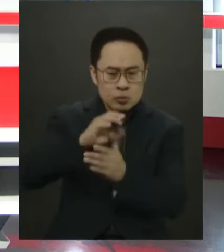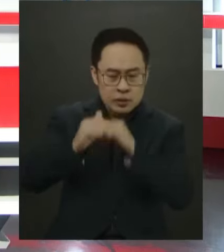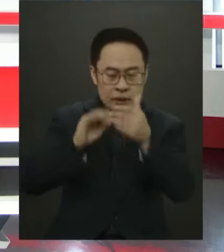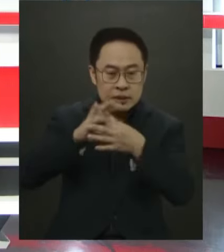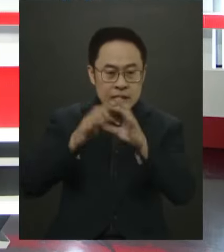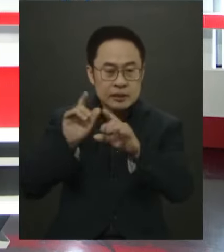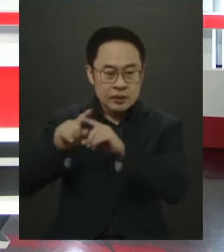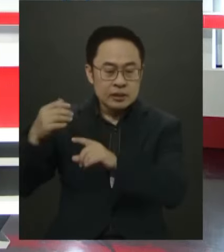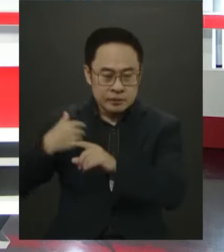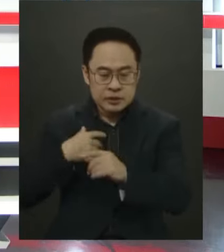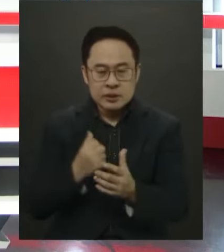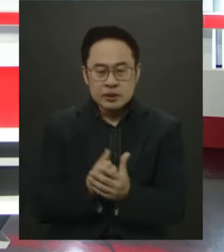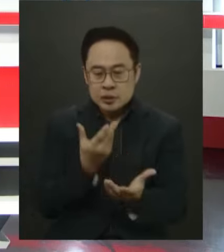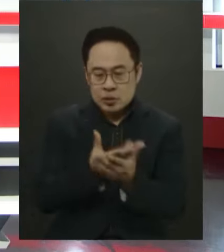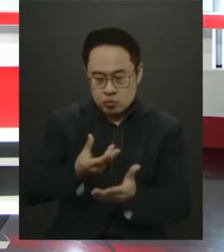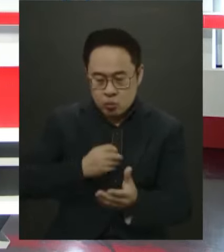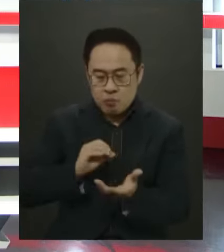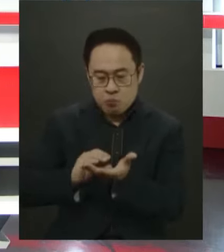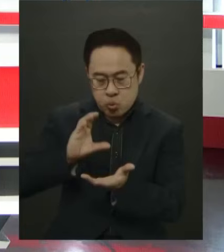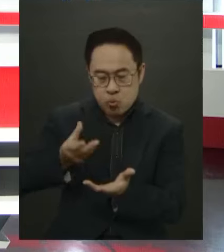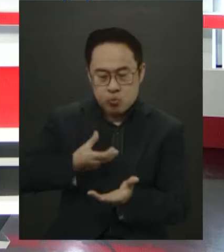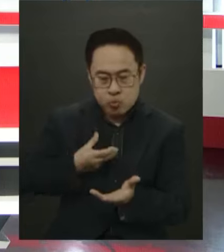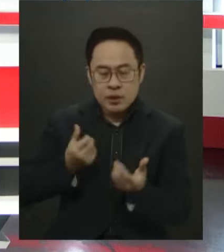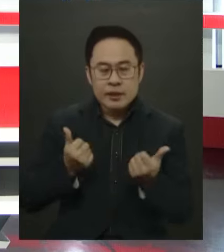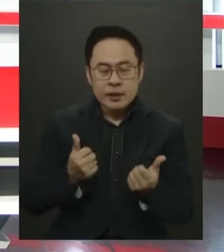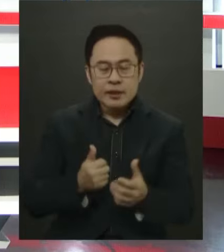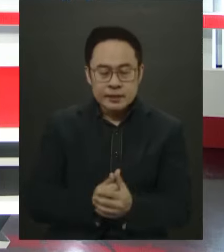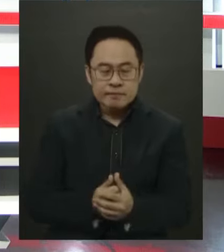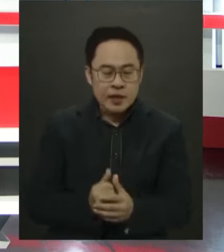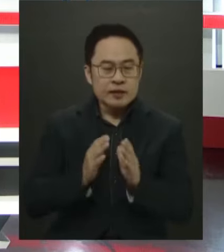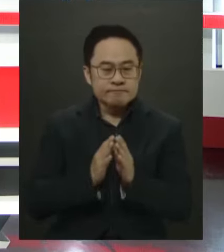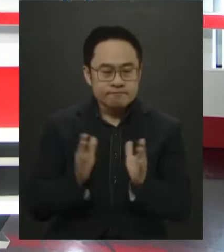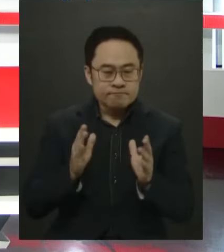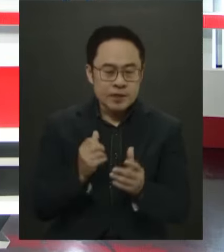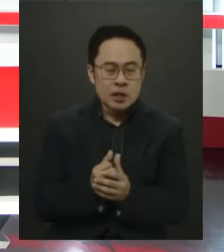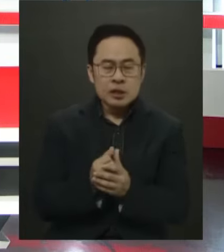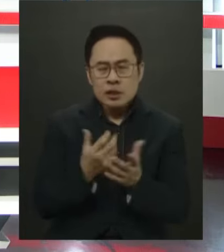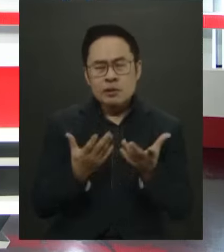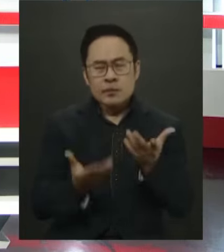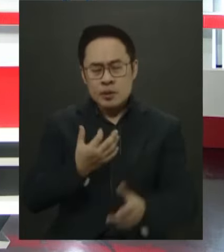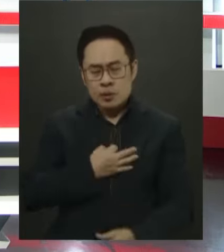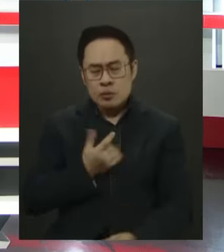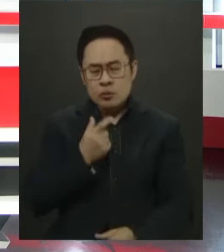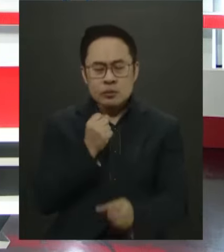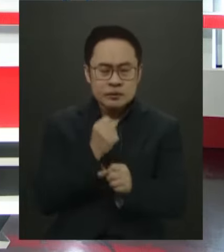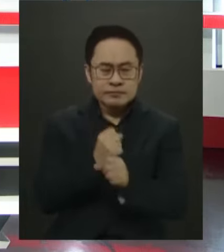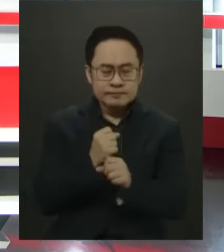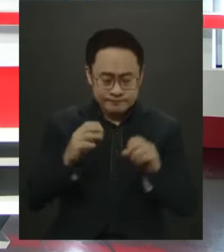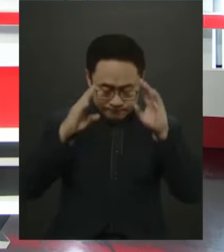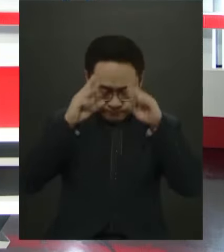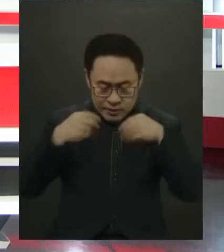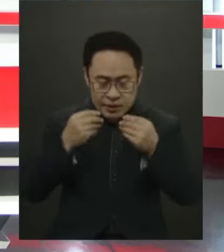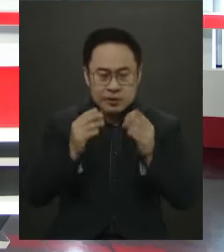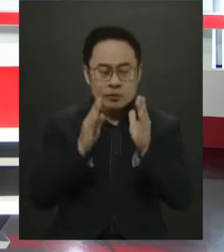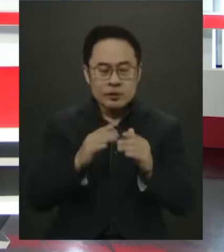ศไทยของเรานะคะกับการคว้าเหรียญทองมาฝากพี่น้องชาวไทยซึ่งมันก็เป็นความชื่นมื่นหลังจากที่เราได้เห็นบรรยากาศในการแข่ง